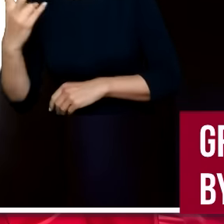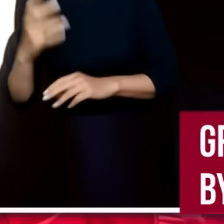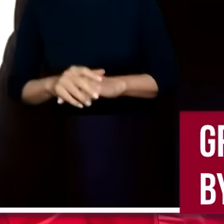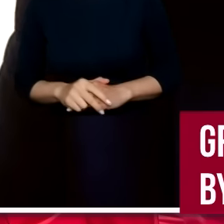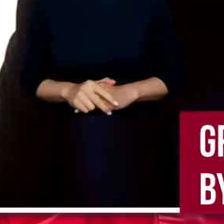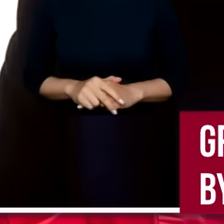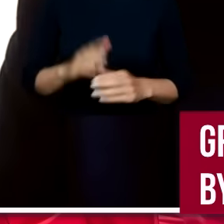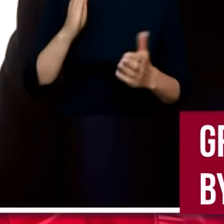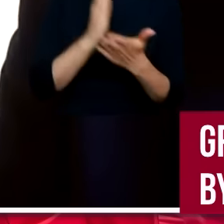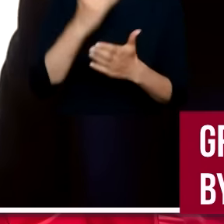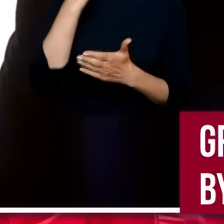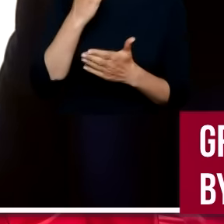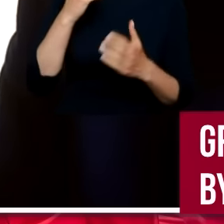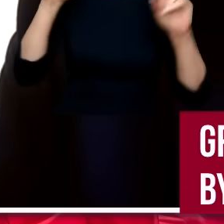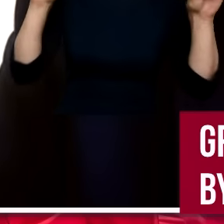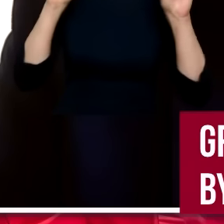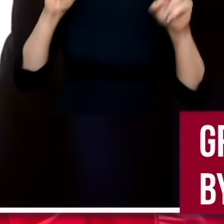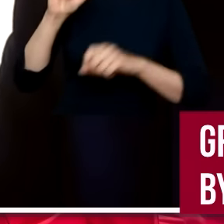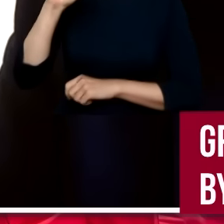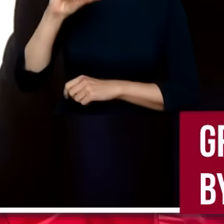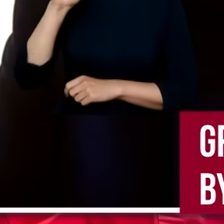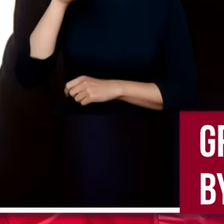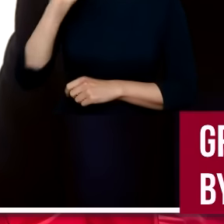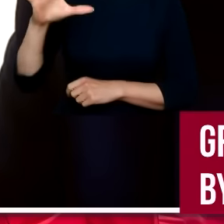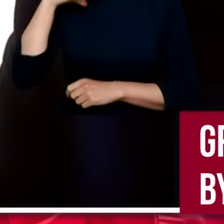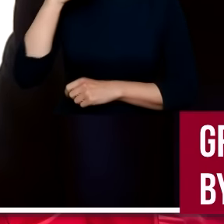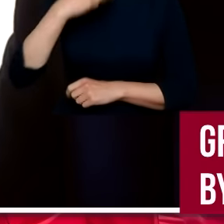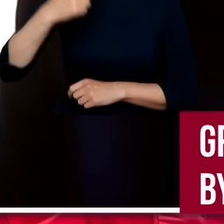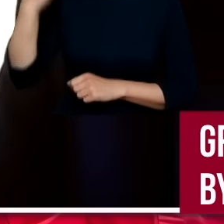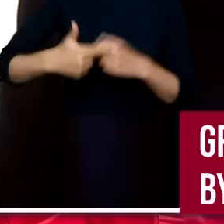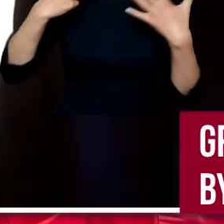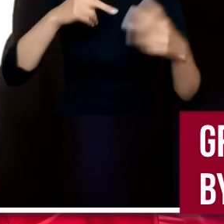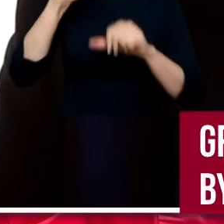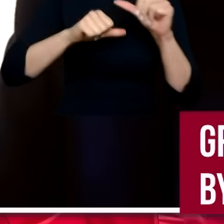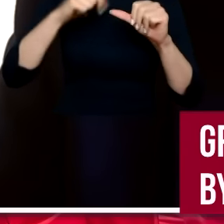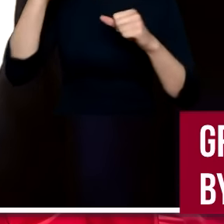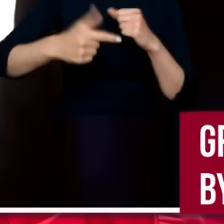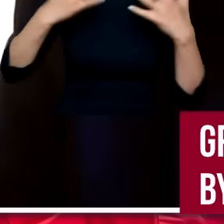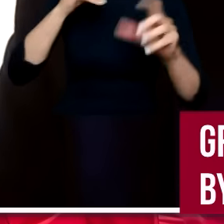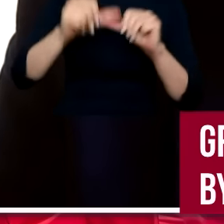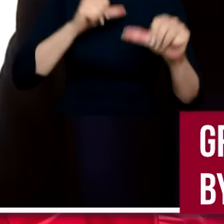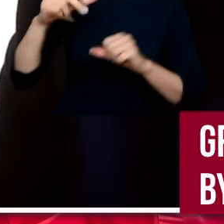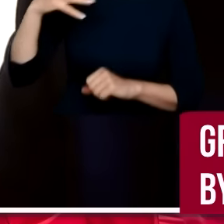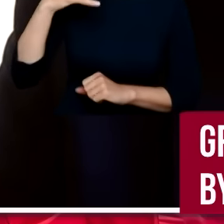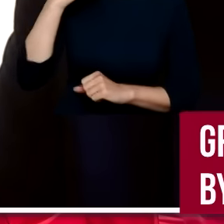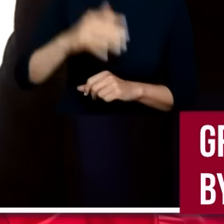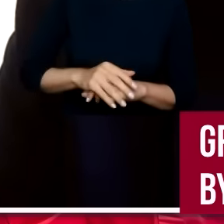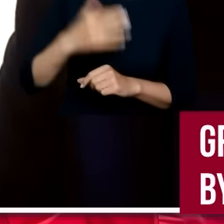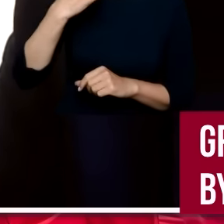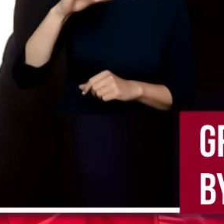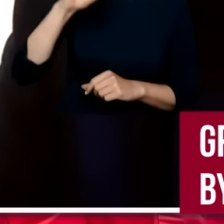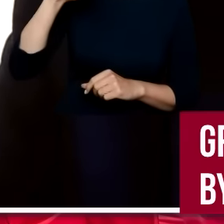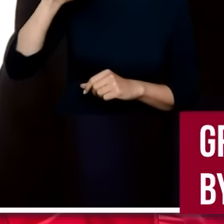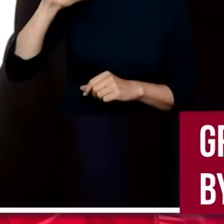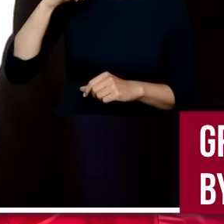figowy w postaci cytatu zasława siekowski bodajże z 2008 czy 9 roku porównujący nordam 1 do faktur